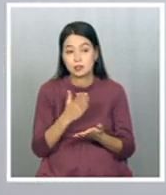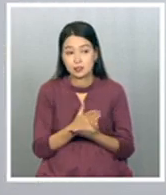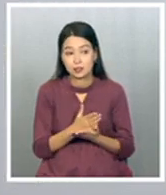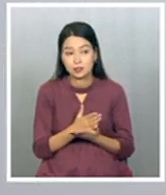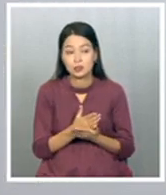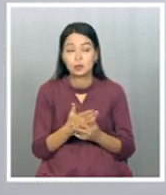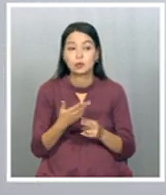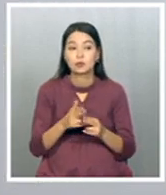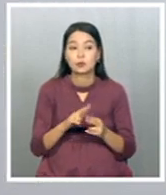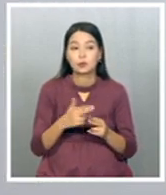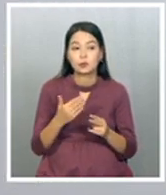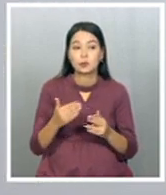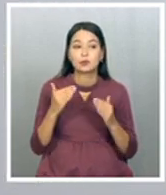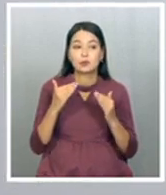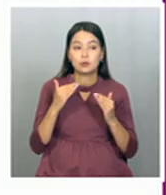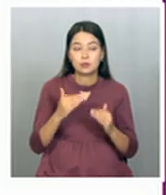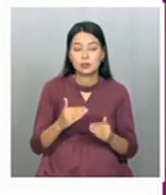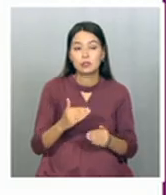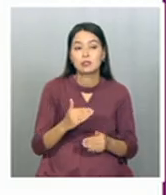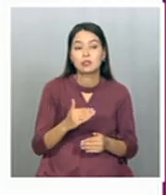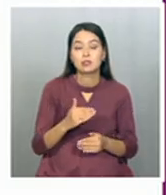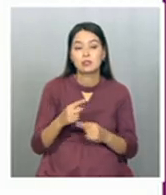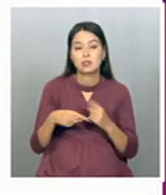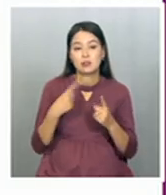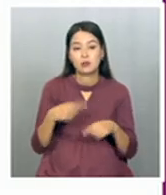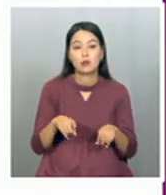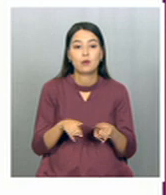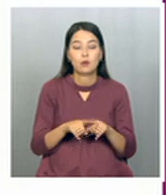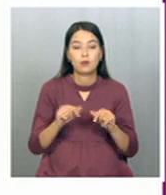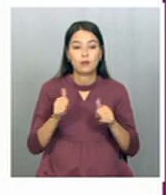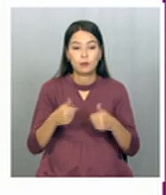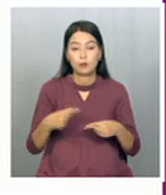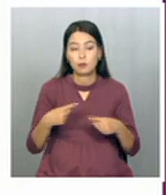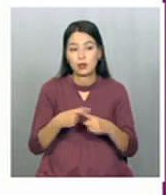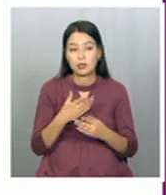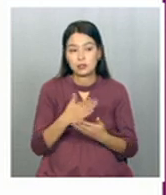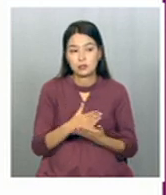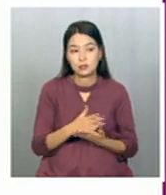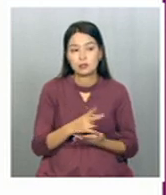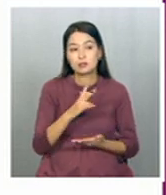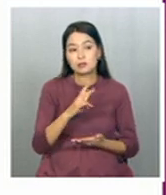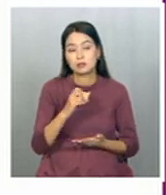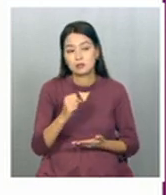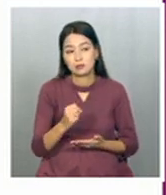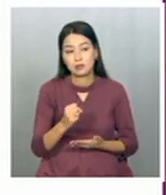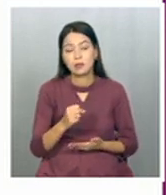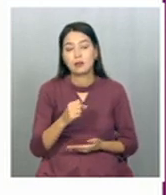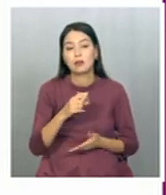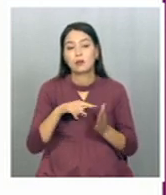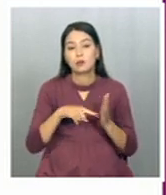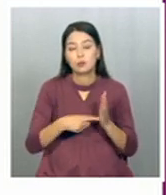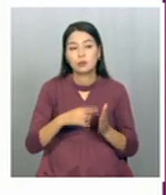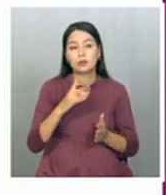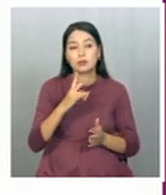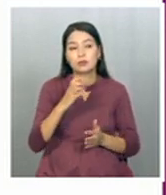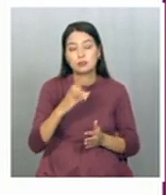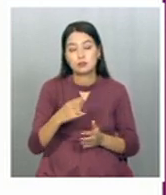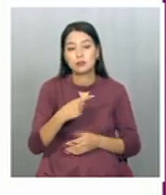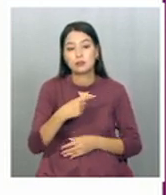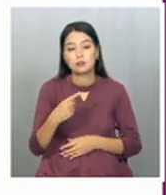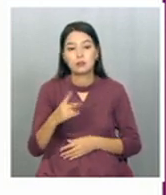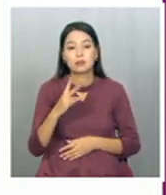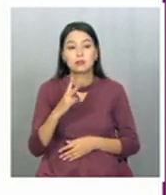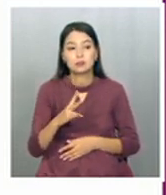онда орнына алып барып қою арқылы келесі теңдікті аламыз. Яғни HA векторы көбейтілген HC